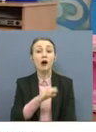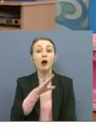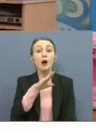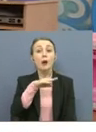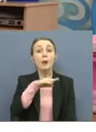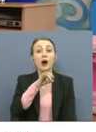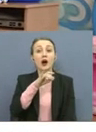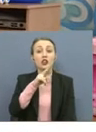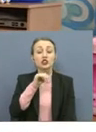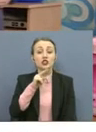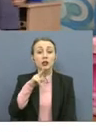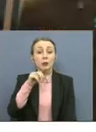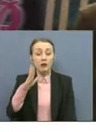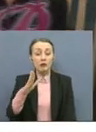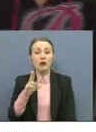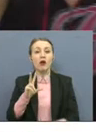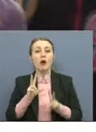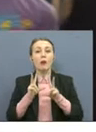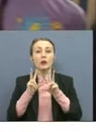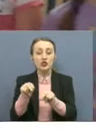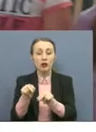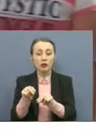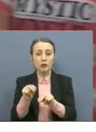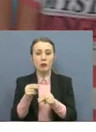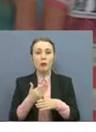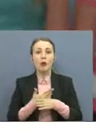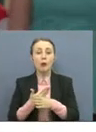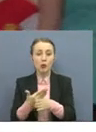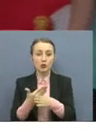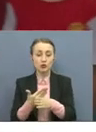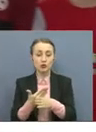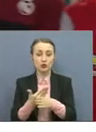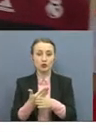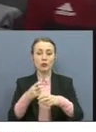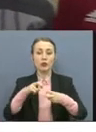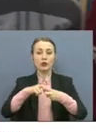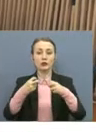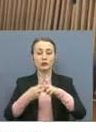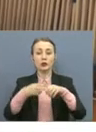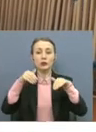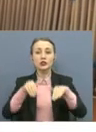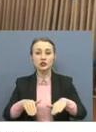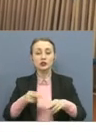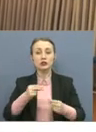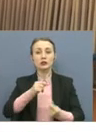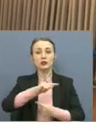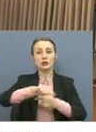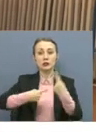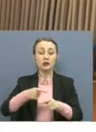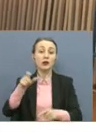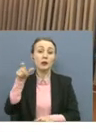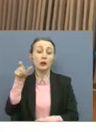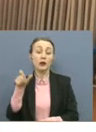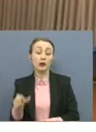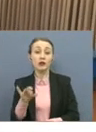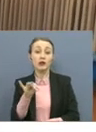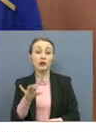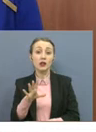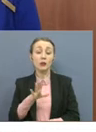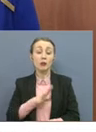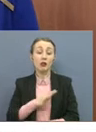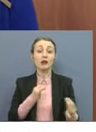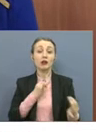ауылдық клубтың жұмысымен танысты. 2020 жылы ауыл ел бесігі бағдарламасы аясында 238 миллион теңгеге мектеп